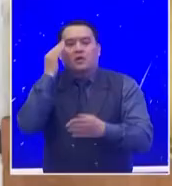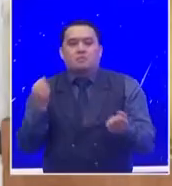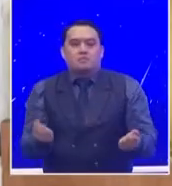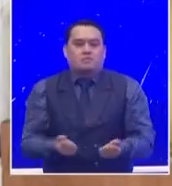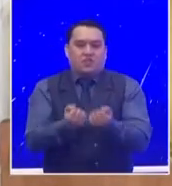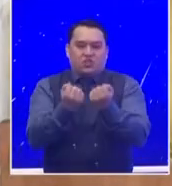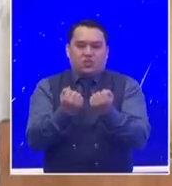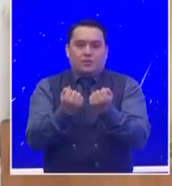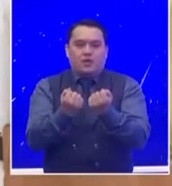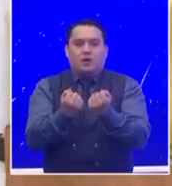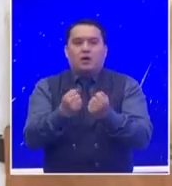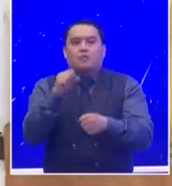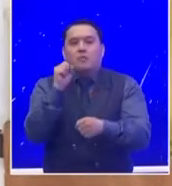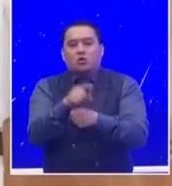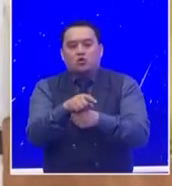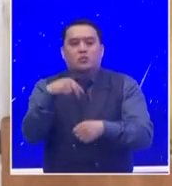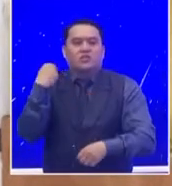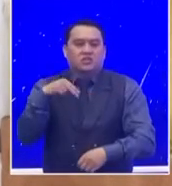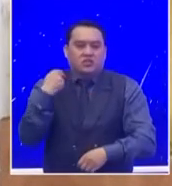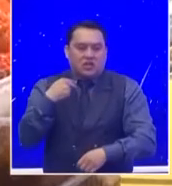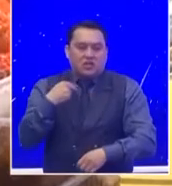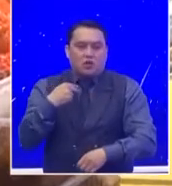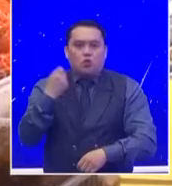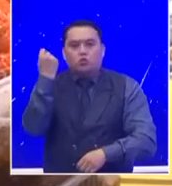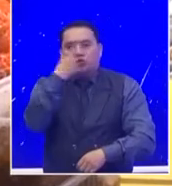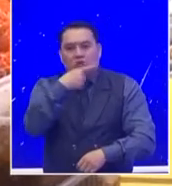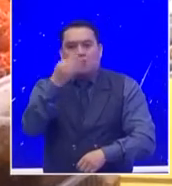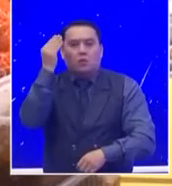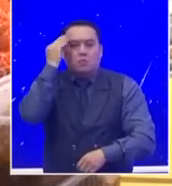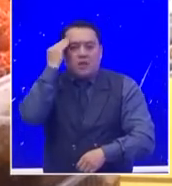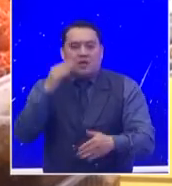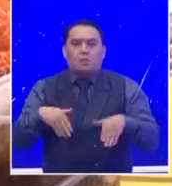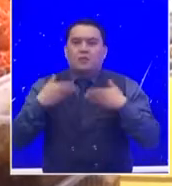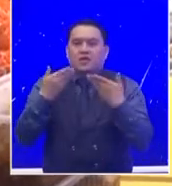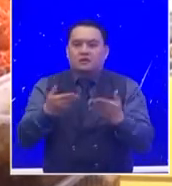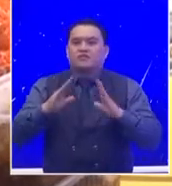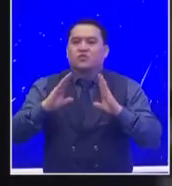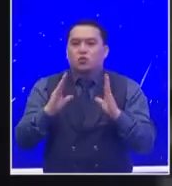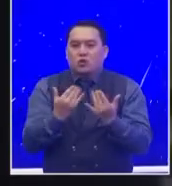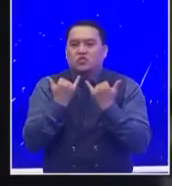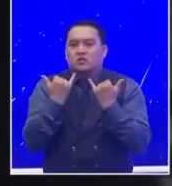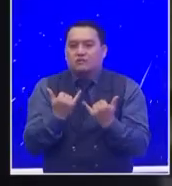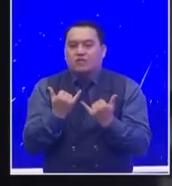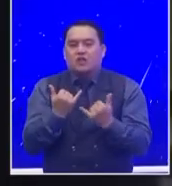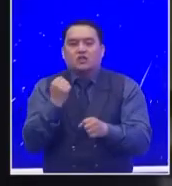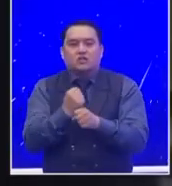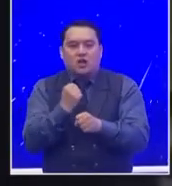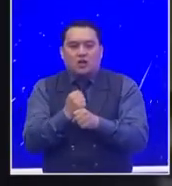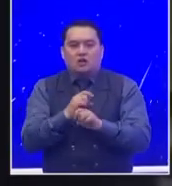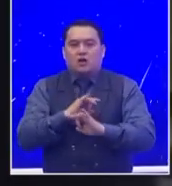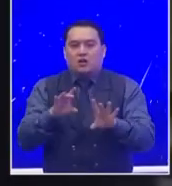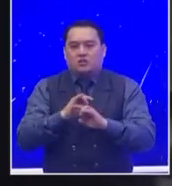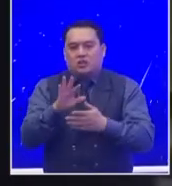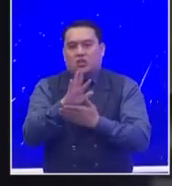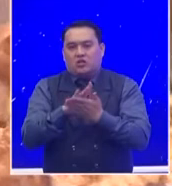МСБ, как уже поручил президент. В скором времени вы узнаете, какие меры будут предложены в этой ситуации. Сейчас они отрабатываются, сказал Жаслан